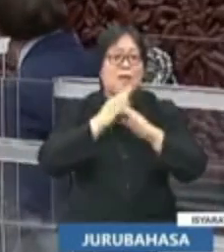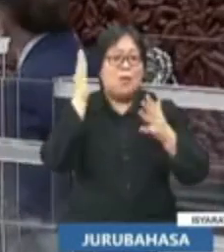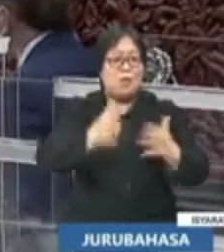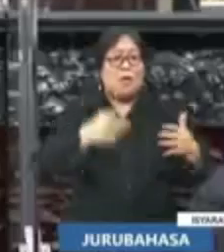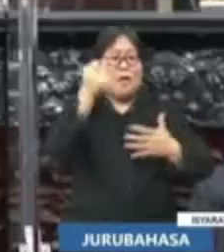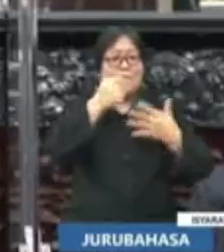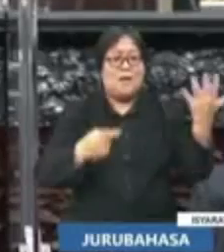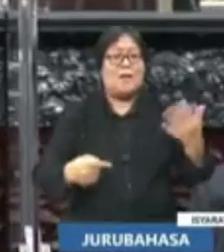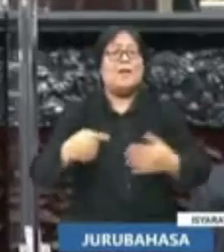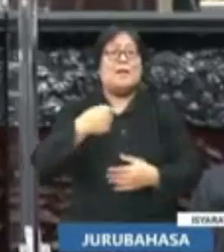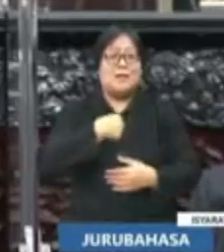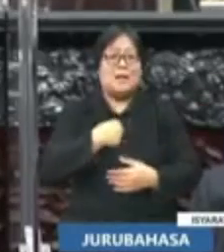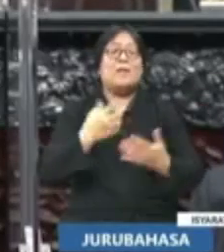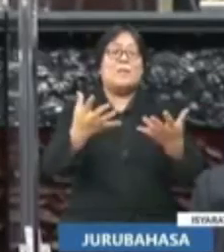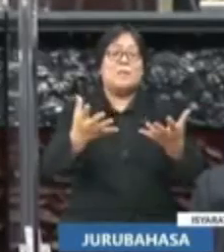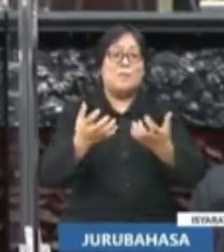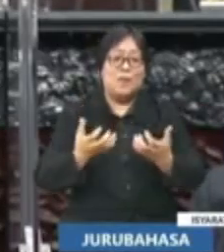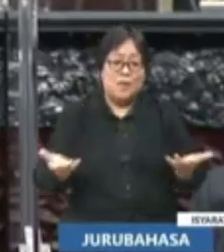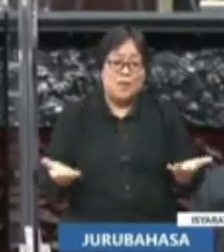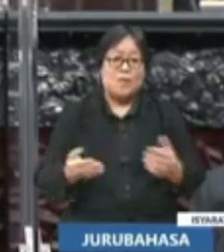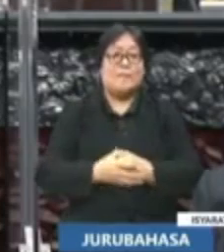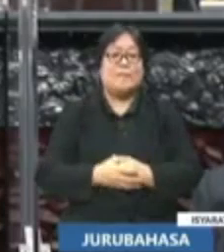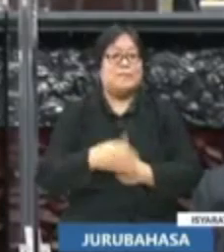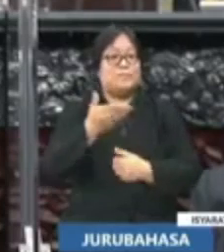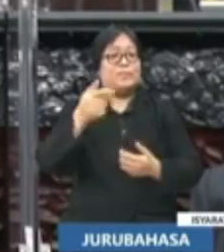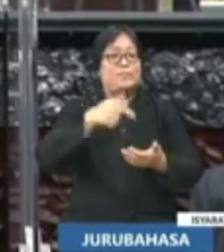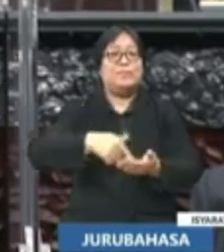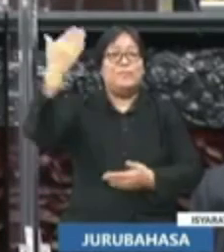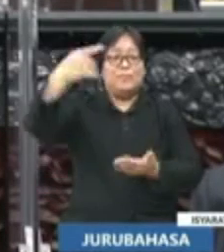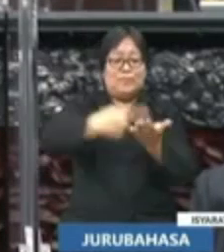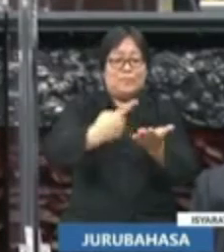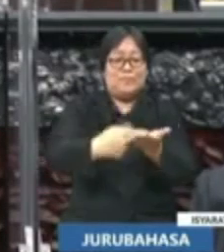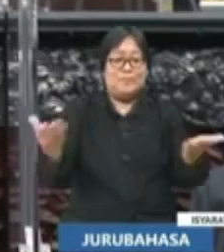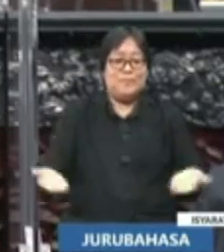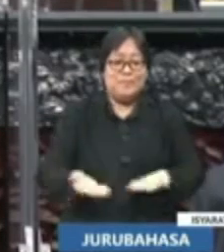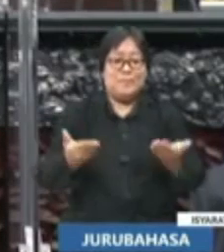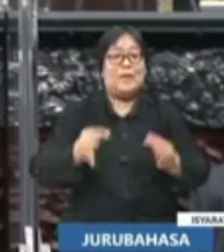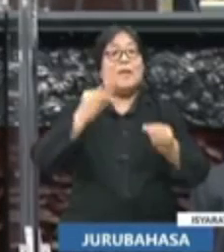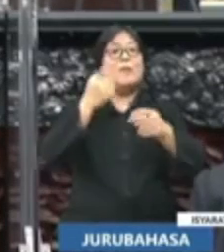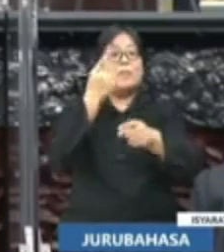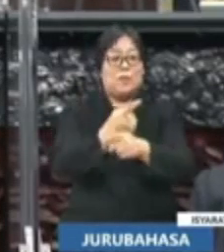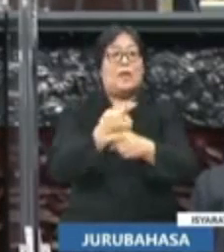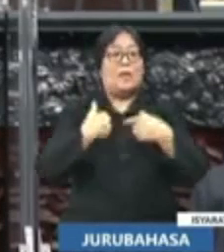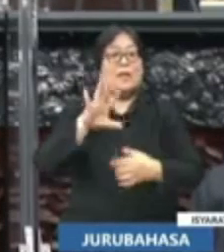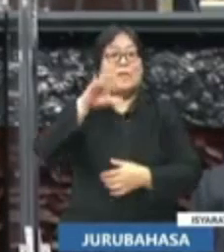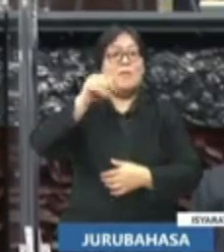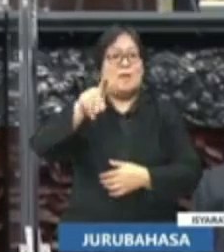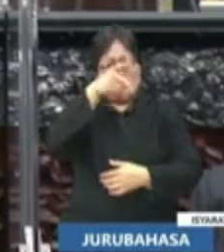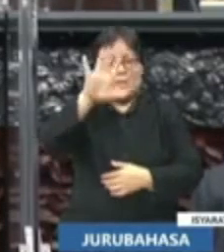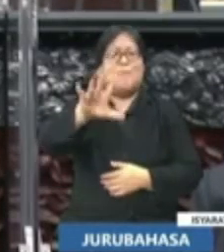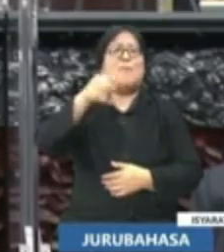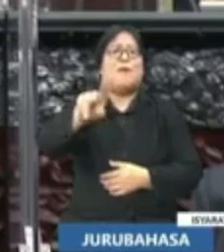ini. Saya yang nak ini supaya benda ini dibentang, dibahas. Kalau betul ada 5 pound, 5 pound